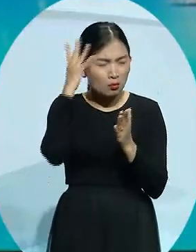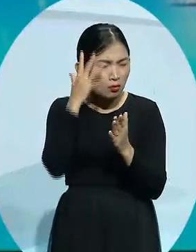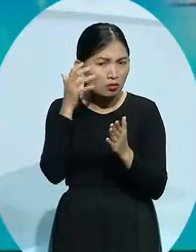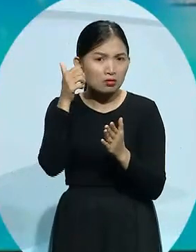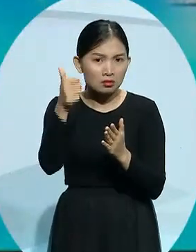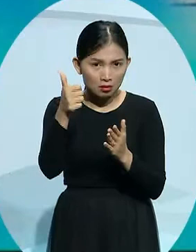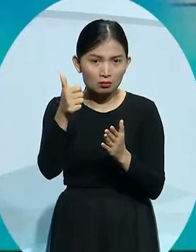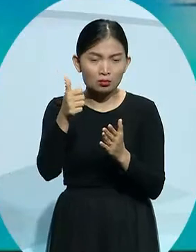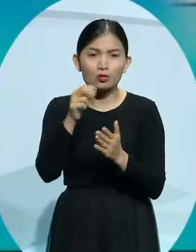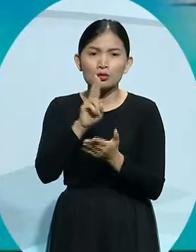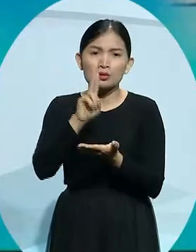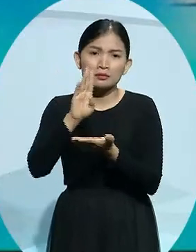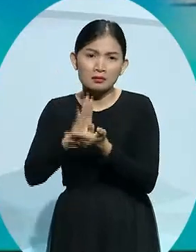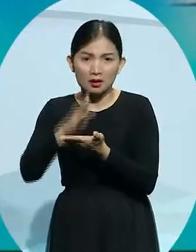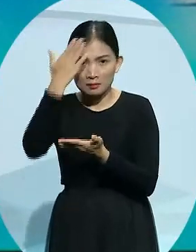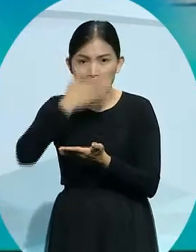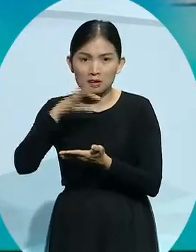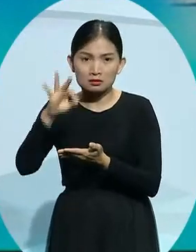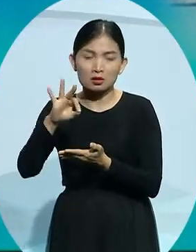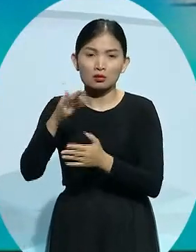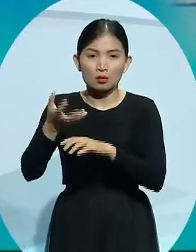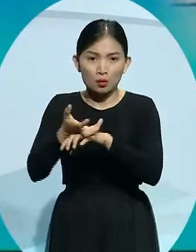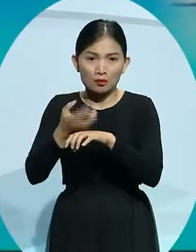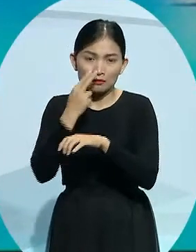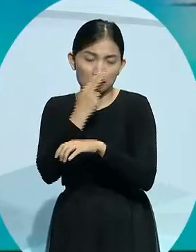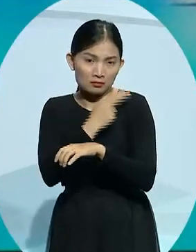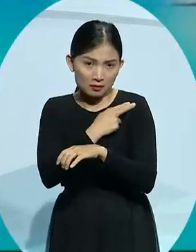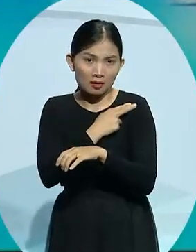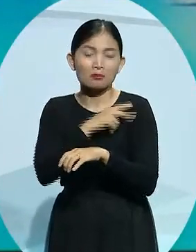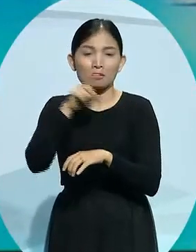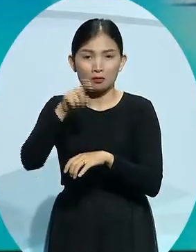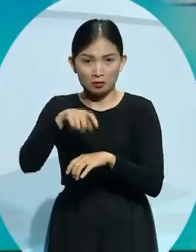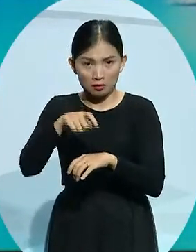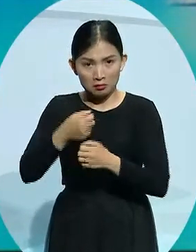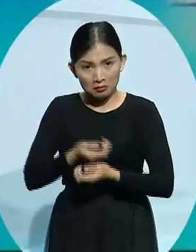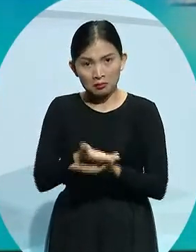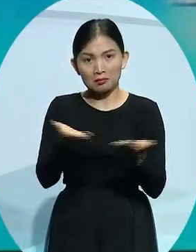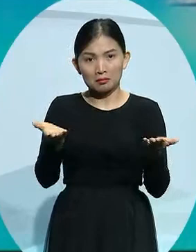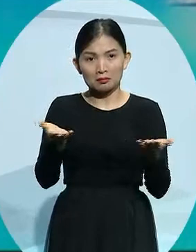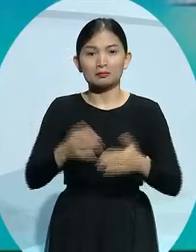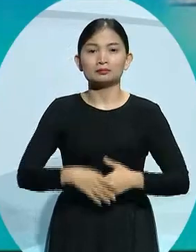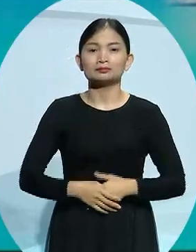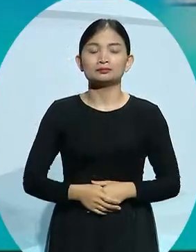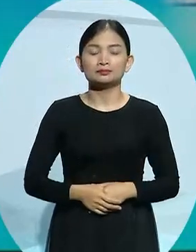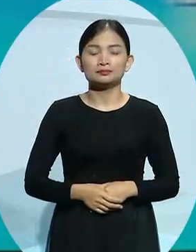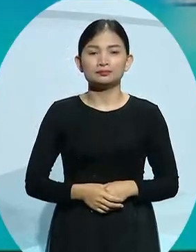Việt Nam và Tập đoàn Mastercard Group tổ chức ký kết hợp tác triển khai tại trụ sở Ủy ban Trung ương Mặt trận Tổ quốc Việt Nam.